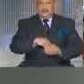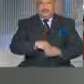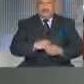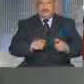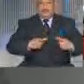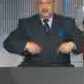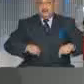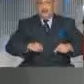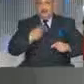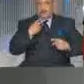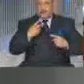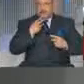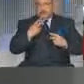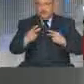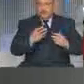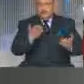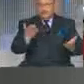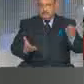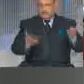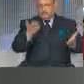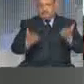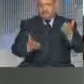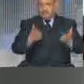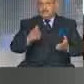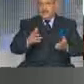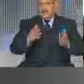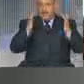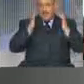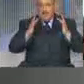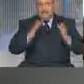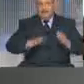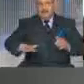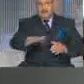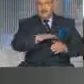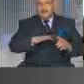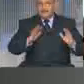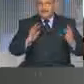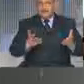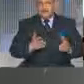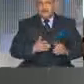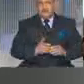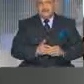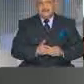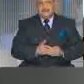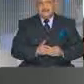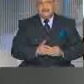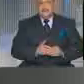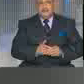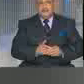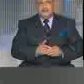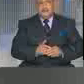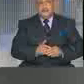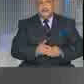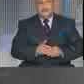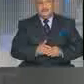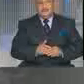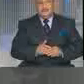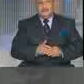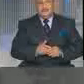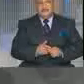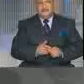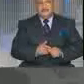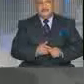التراث المادي واللامادي بالجهة وترسيم هذا التراث ضمن مواقع التراث العالمية ووضع